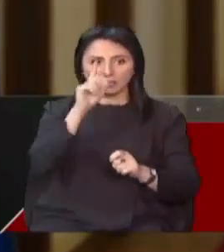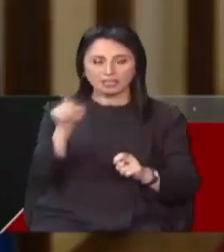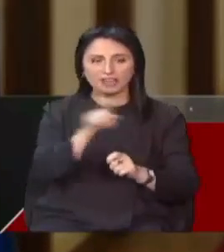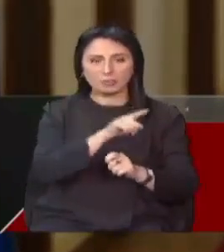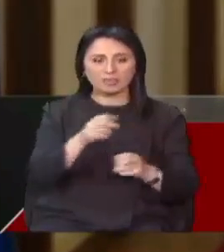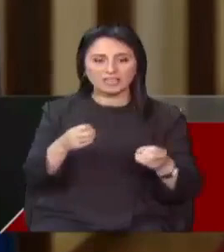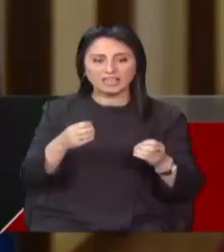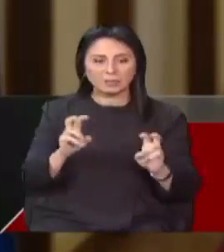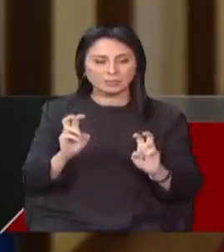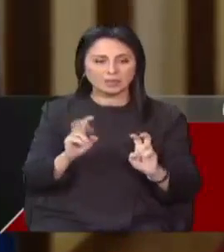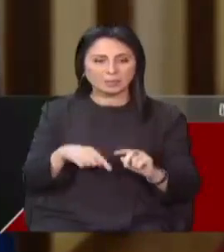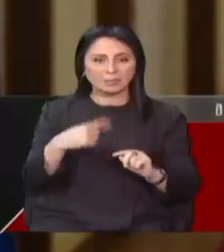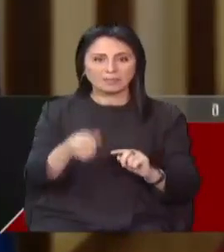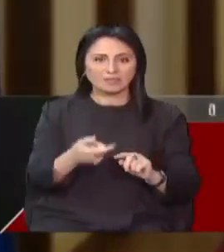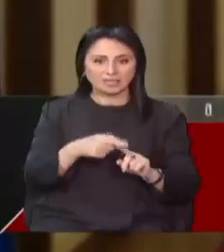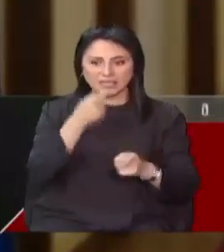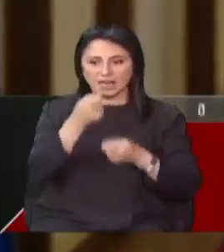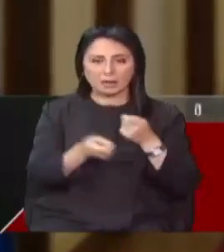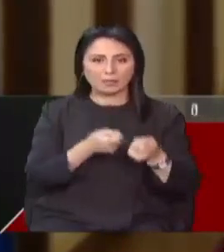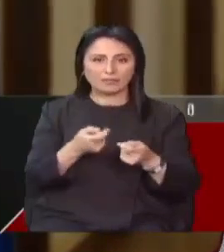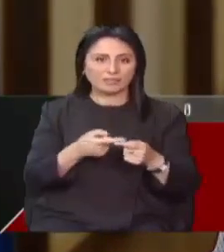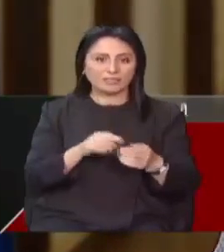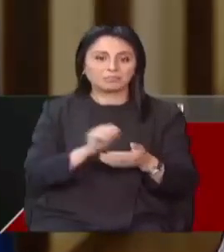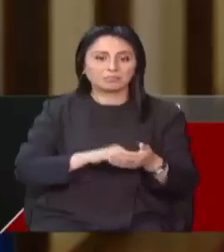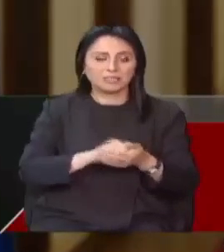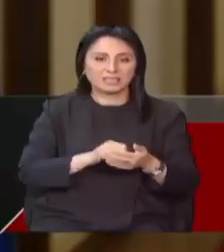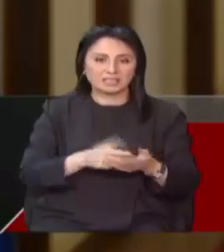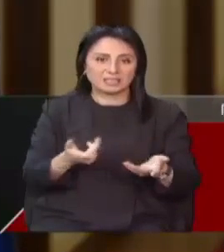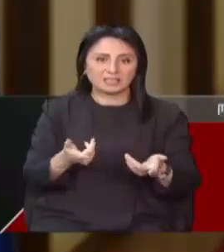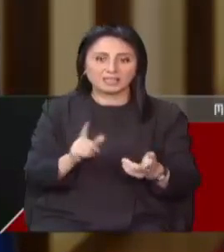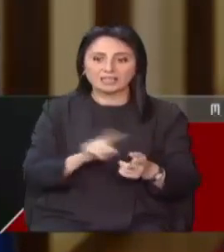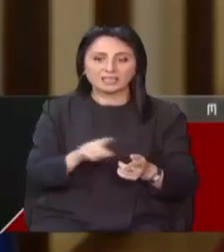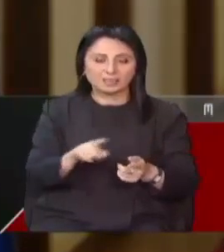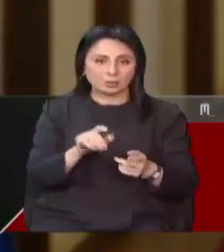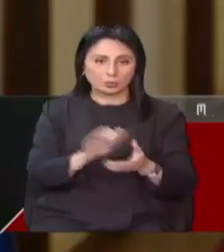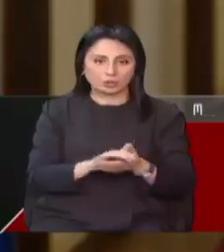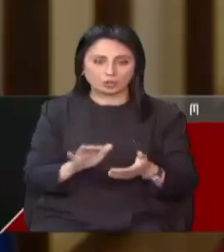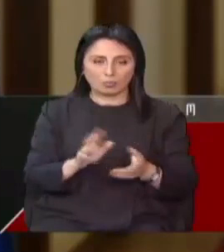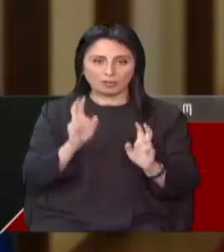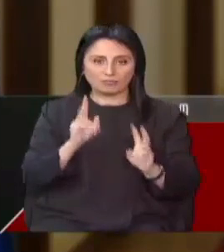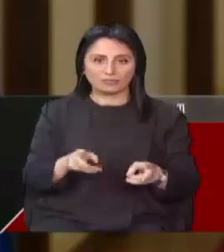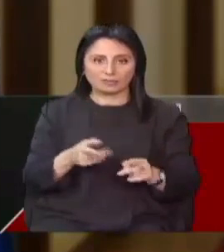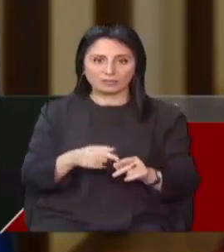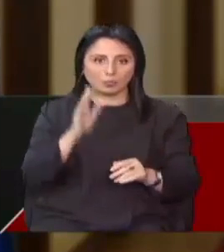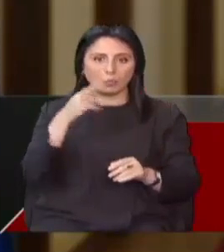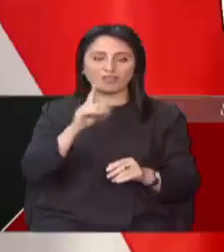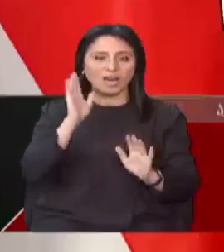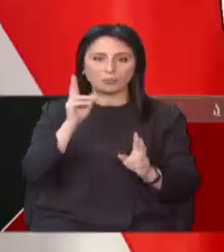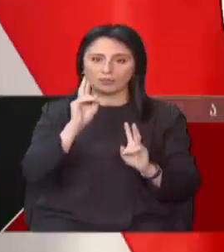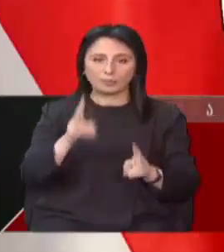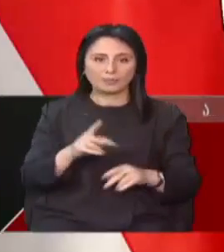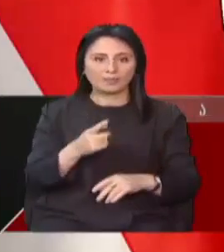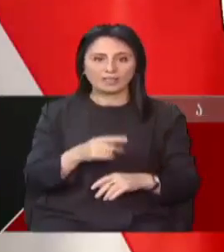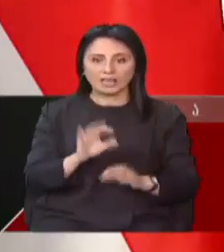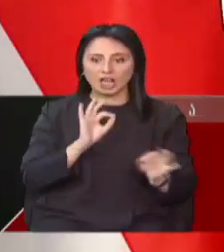tapis, pe smorigi, ați elemente, da, da, da, da, presi mizezi, ce sunt snobia, tu la promis să le vadem, mă mă și am.